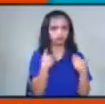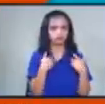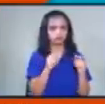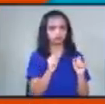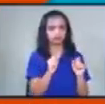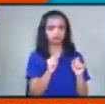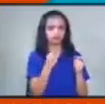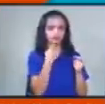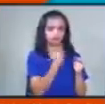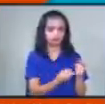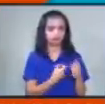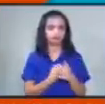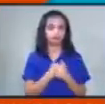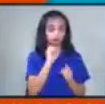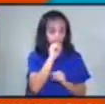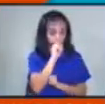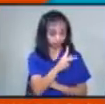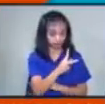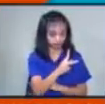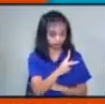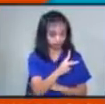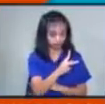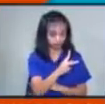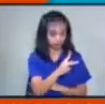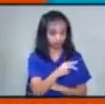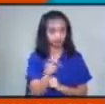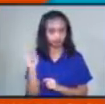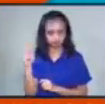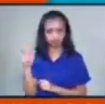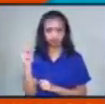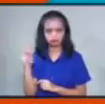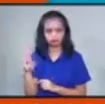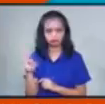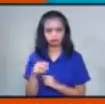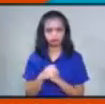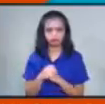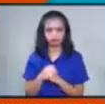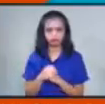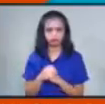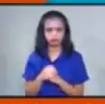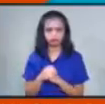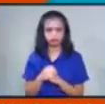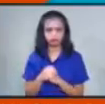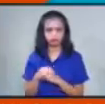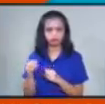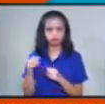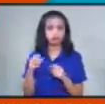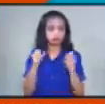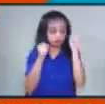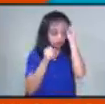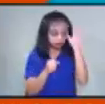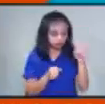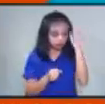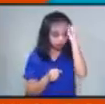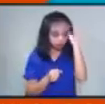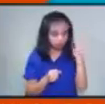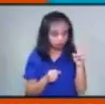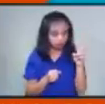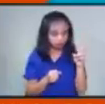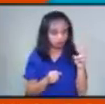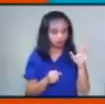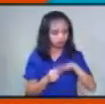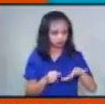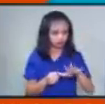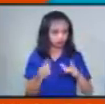say. Okay? Opo, sir. Pero yung mga ganong bagay... Sir, sir, ito